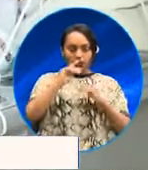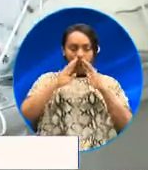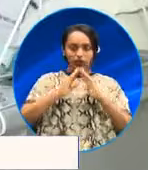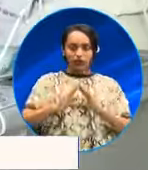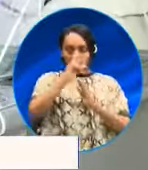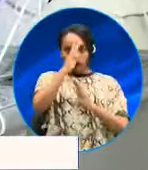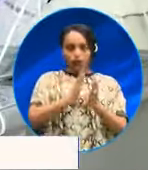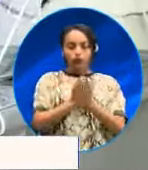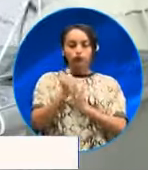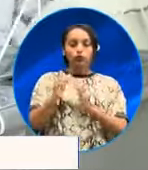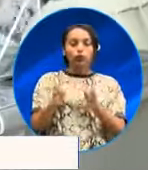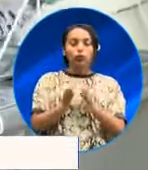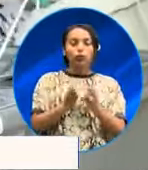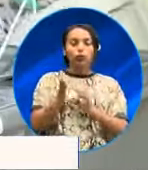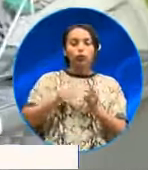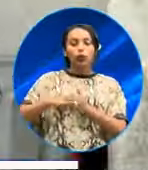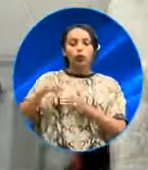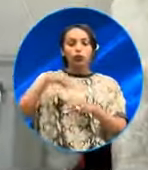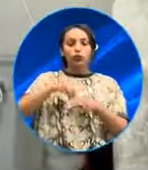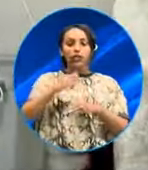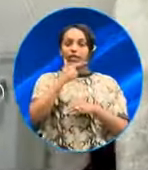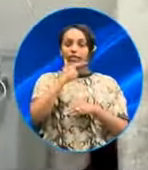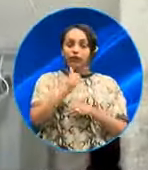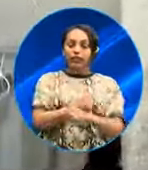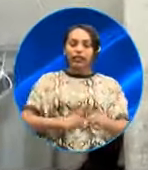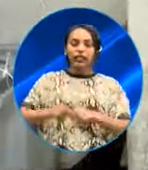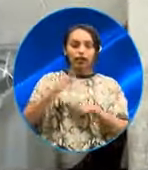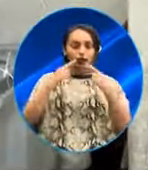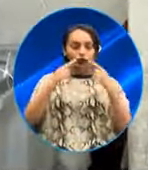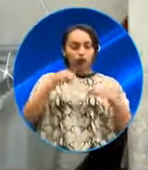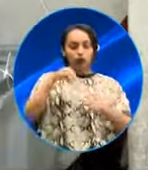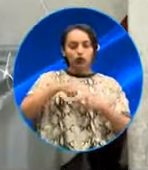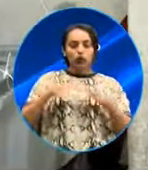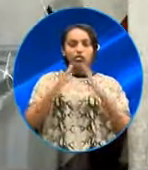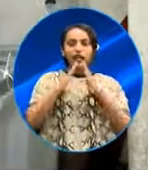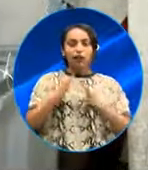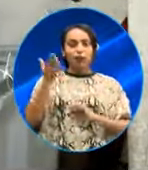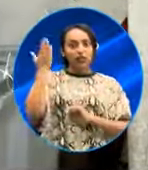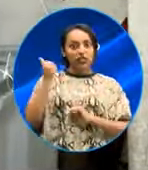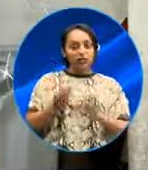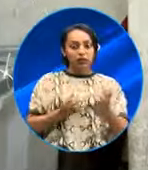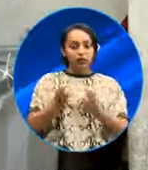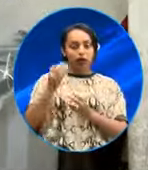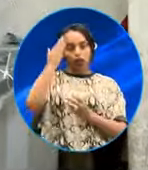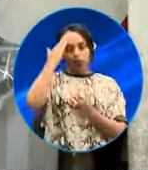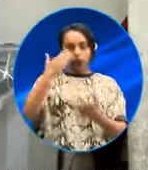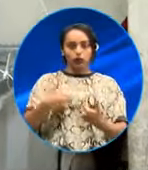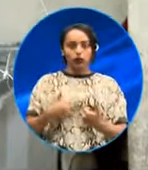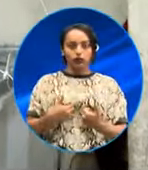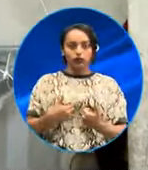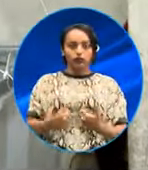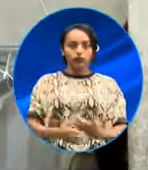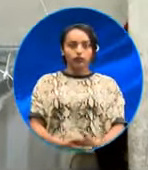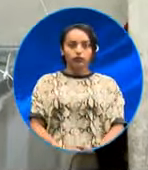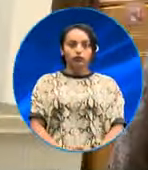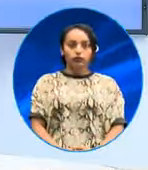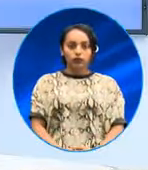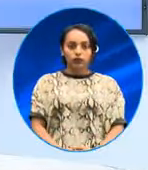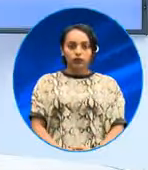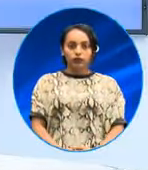ሰብአዊ መብቶች ጉባኤ በበኩሉ ባወጣው የምርጫ ትዝብት ቀዳሚ ሪፖርት ምርጫው ሰላማዊ እንደነበር መግለጹ ይታወሳል።